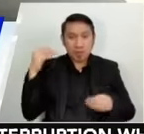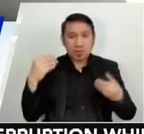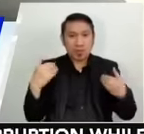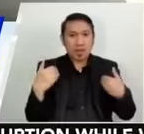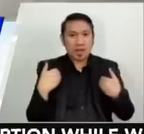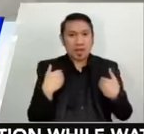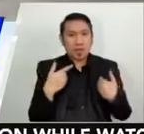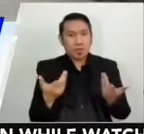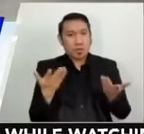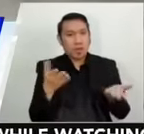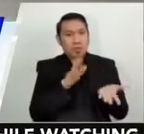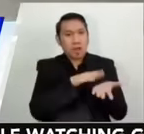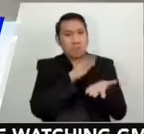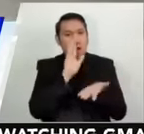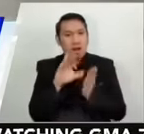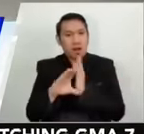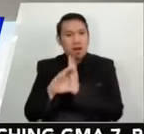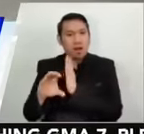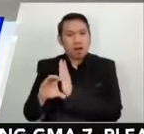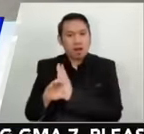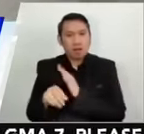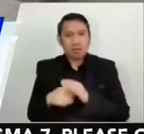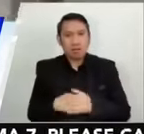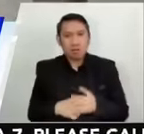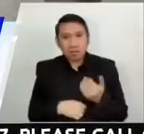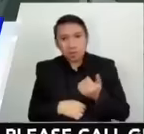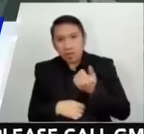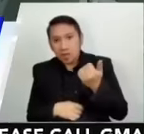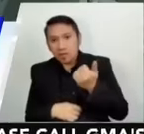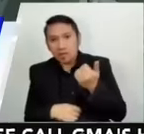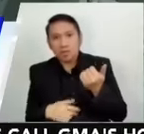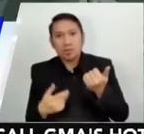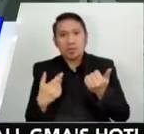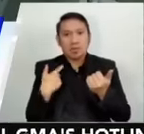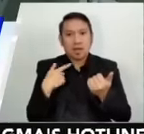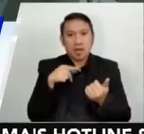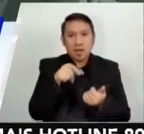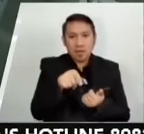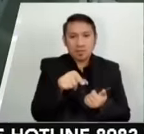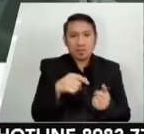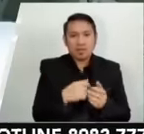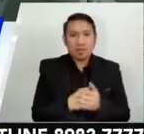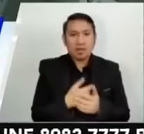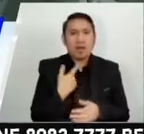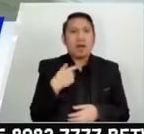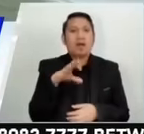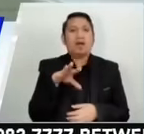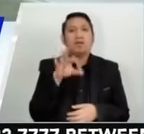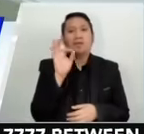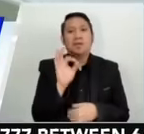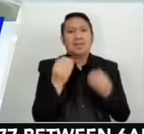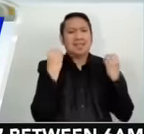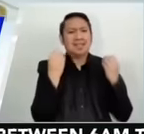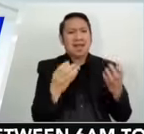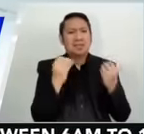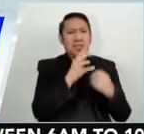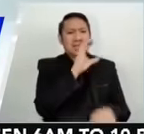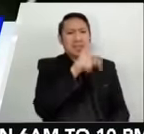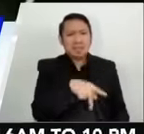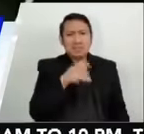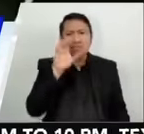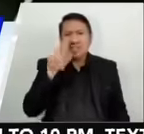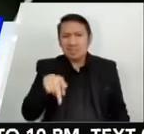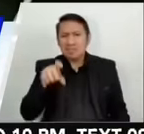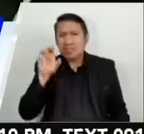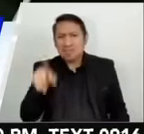cars sa kabilang gilid ng compound naman ng barx kung saan nakita ang daang daang cellphones gadgets at sim cards